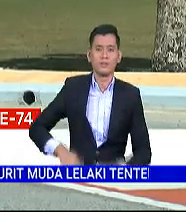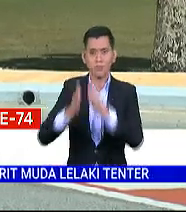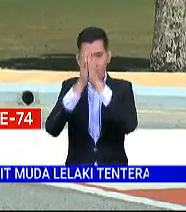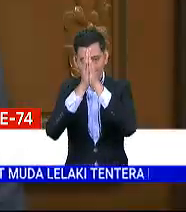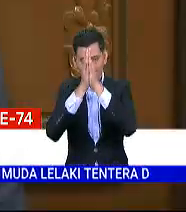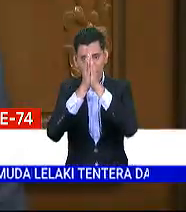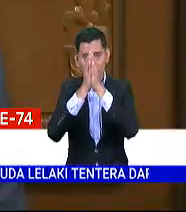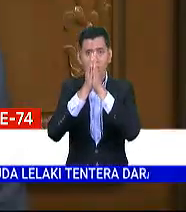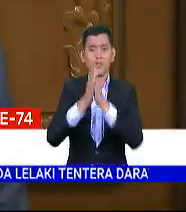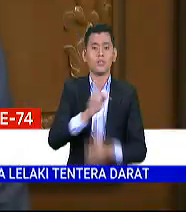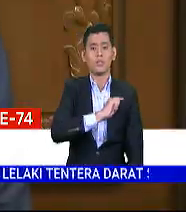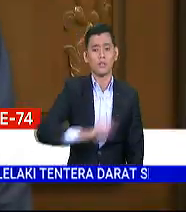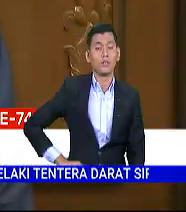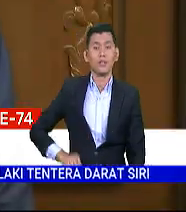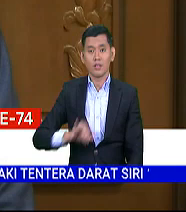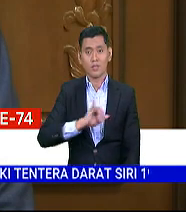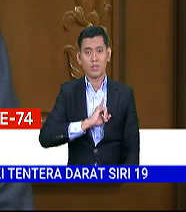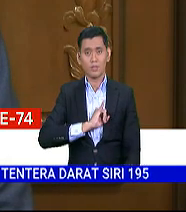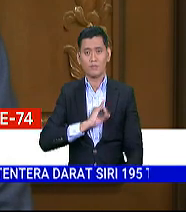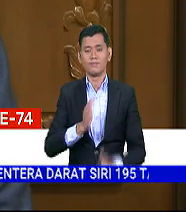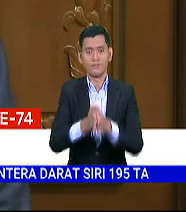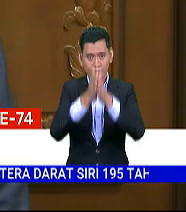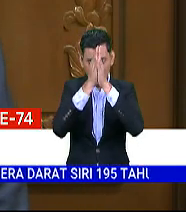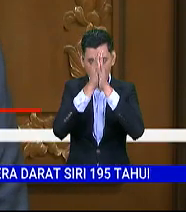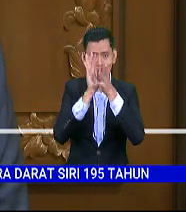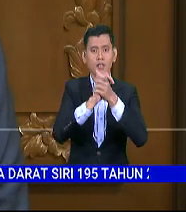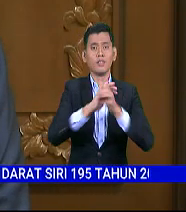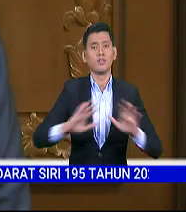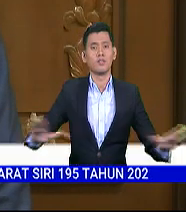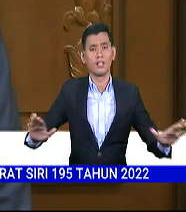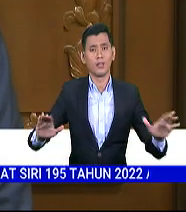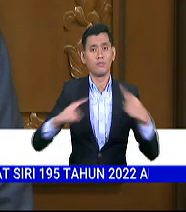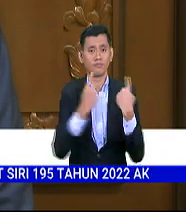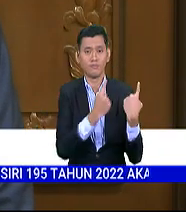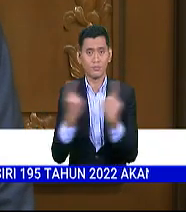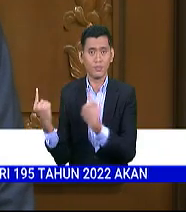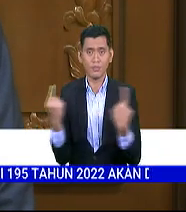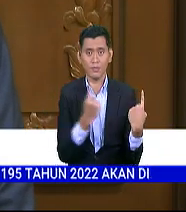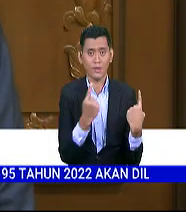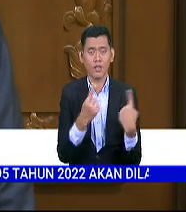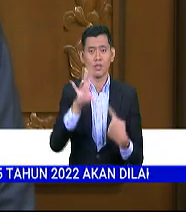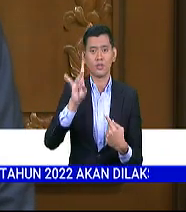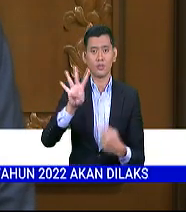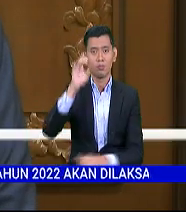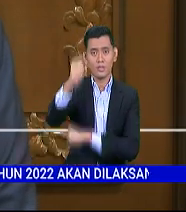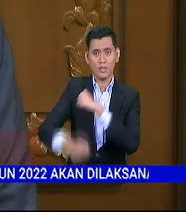Tuanku. Patik Merafak Sembah mengucapkan selamat ulang tahun Hari Keputeraan